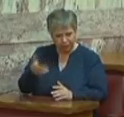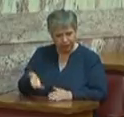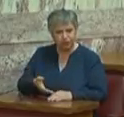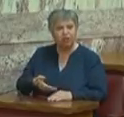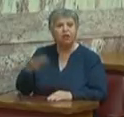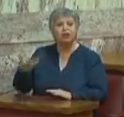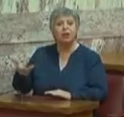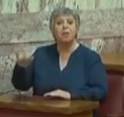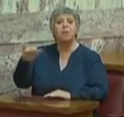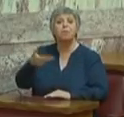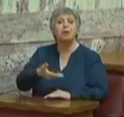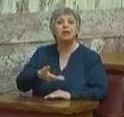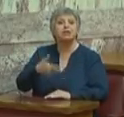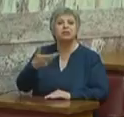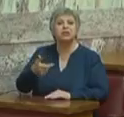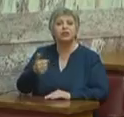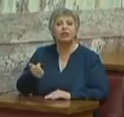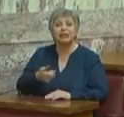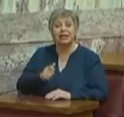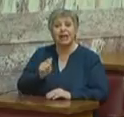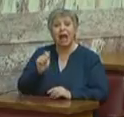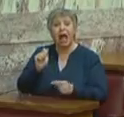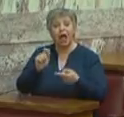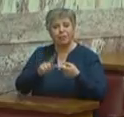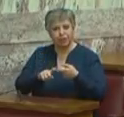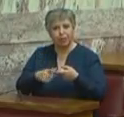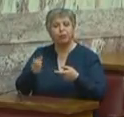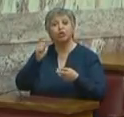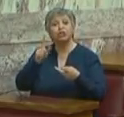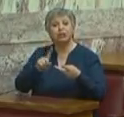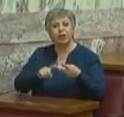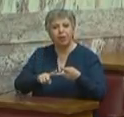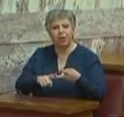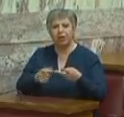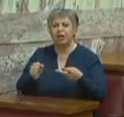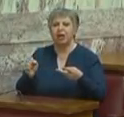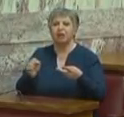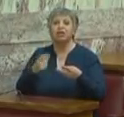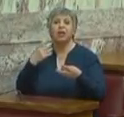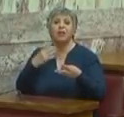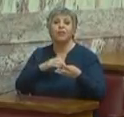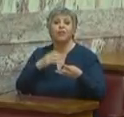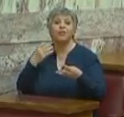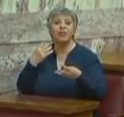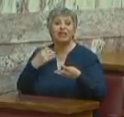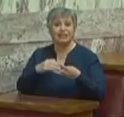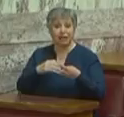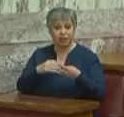κυρίου Αβραμόπουλου, του κυρίου Σαμαρά και του κυρίου Βενιζέλου ως προς τους